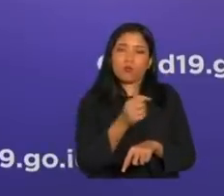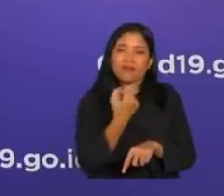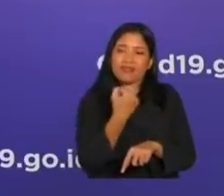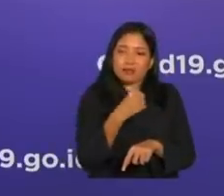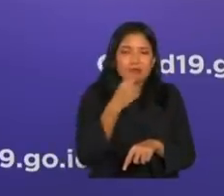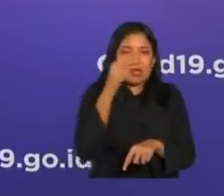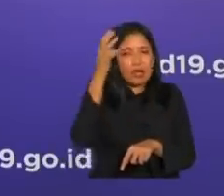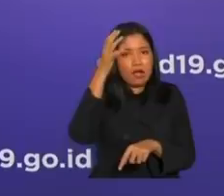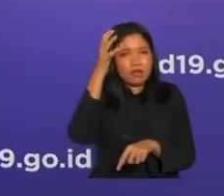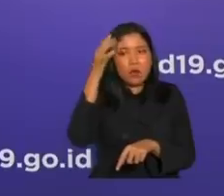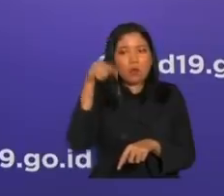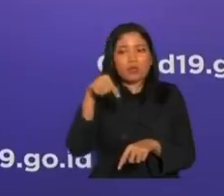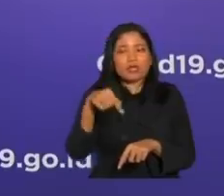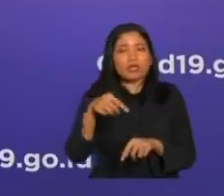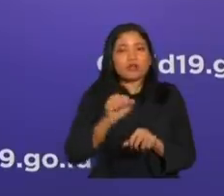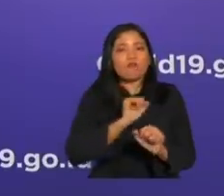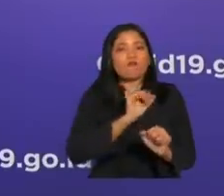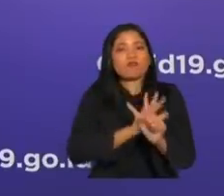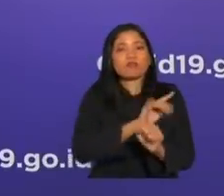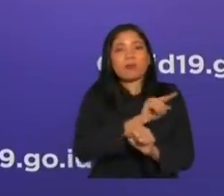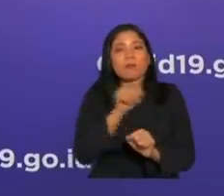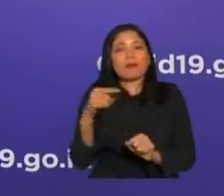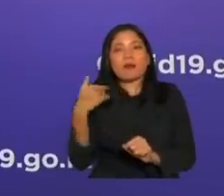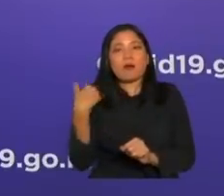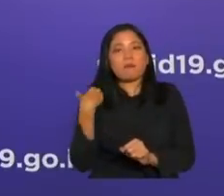pun demi ini akan berlangsung